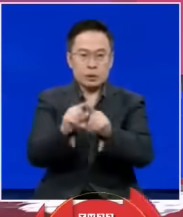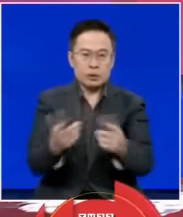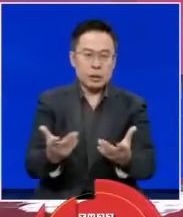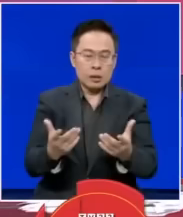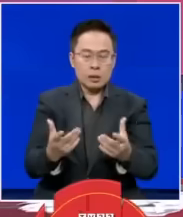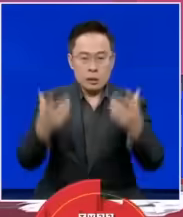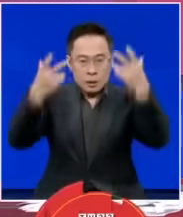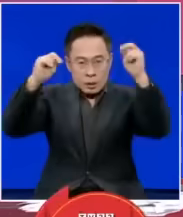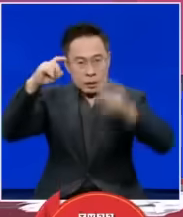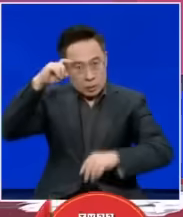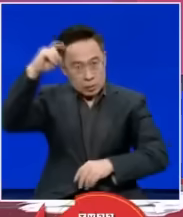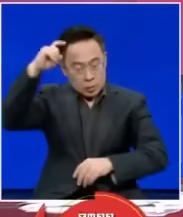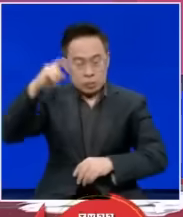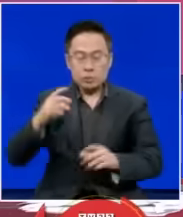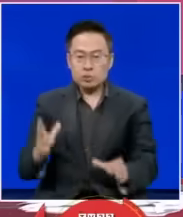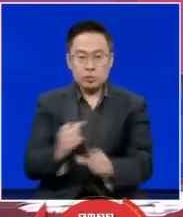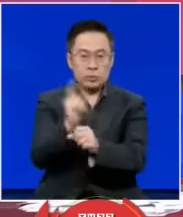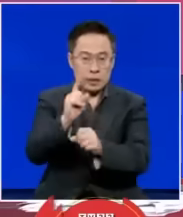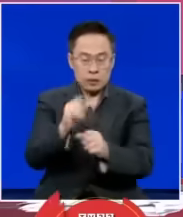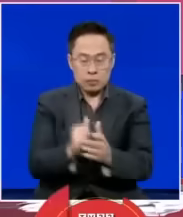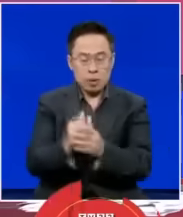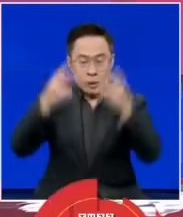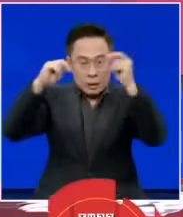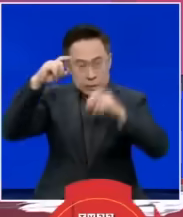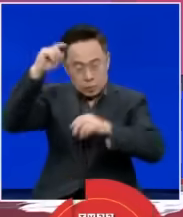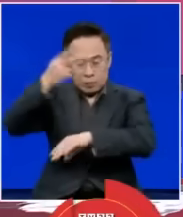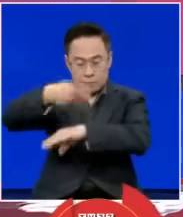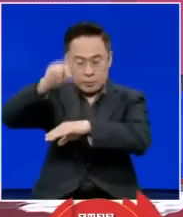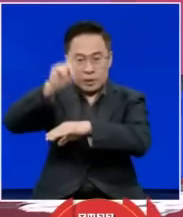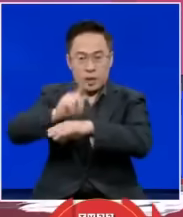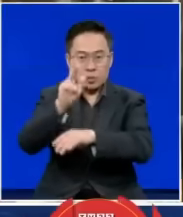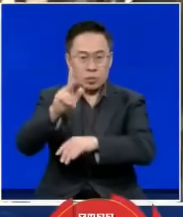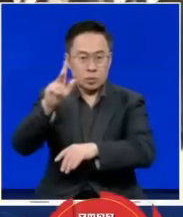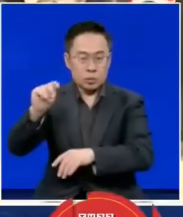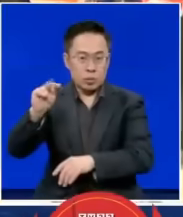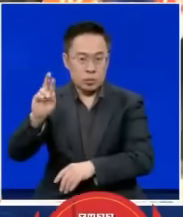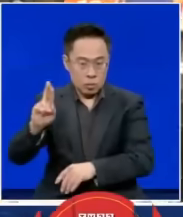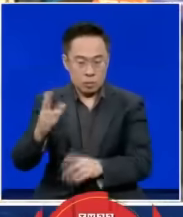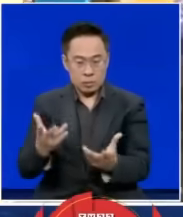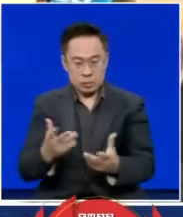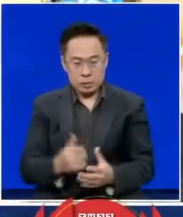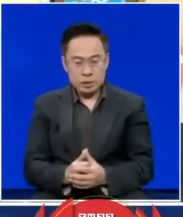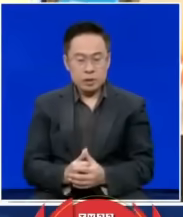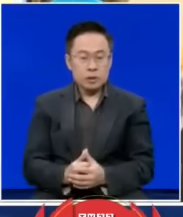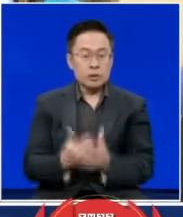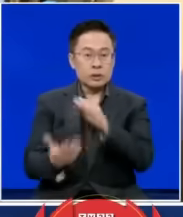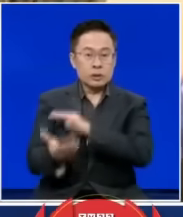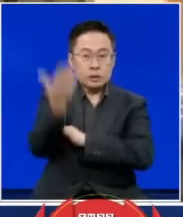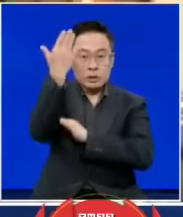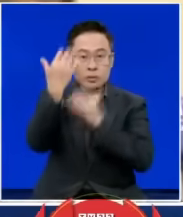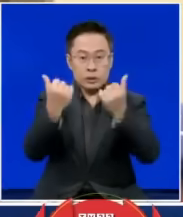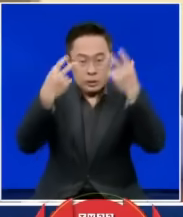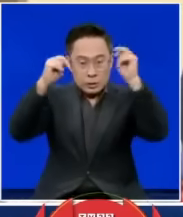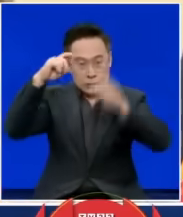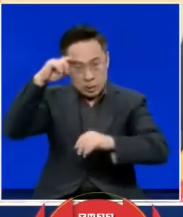กเพราะท่านกำกับดูแลสตช.เนี่ยนะครับท่านนายกรัฐมนตรีเศรษฐาทวีสินนะครับก็พูดถึงเรื่องนี้นี่แหละการลงนาม